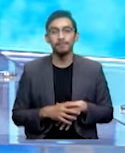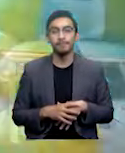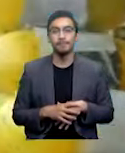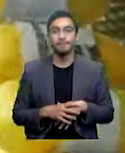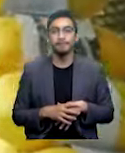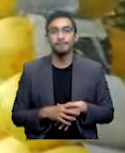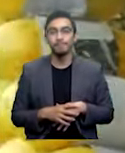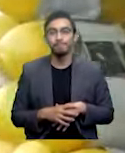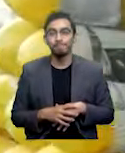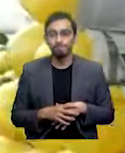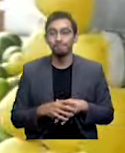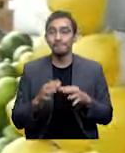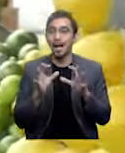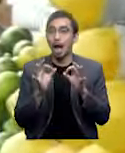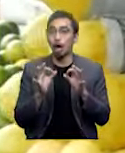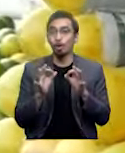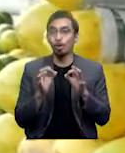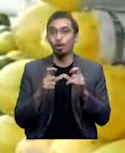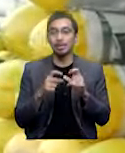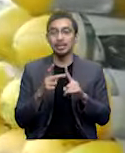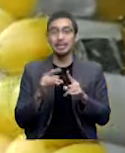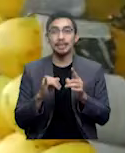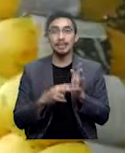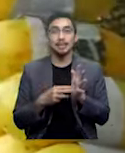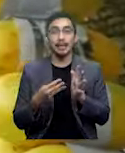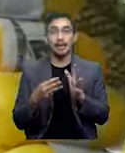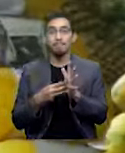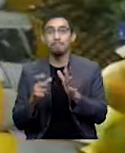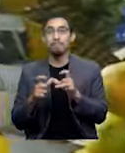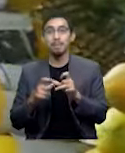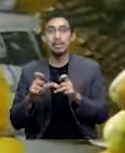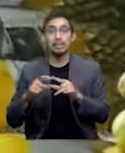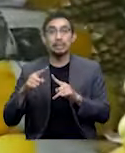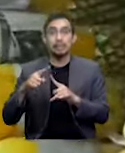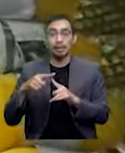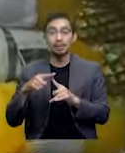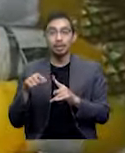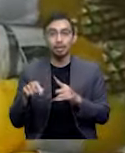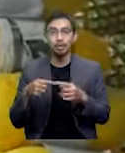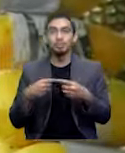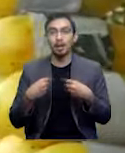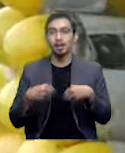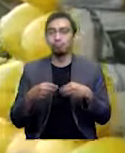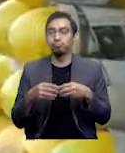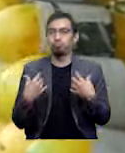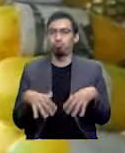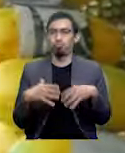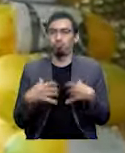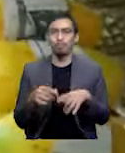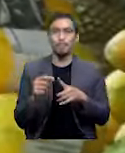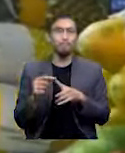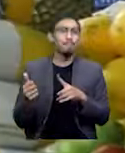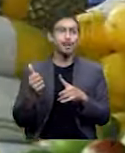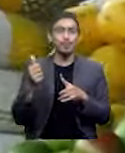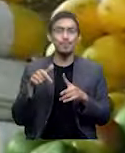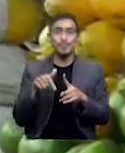Pemirsa, anggur Shan Muscat merupakan anggur varietas premium yang berasal dari Jepang. Adapun peredarannya di Indonesia, selain berasal dari